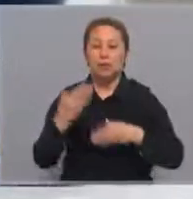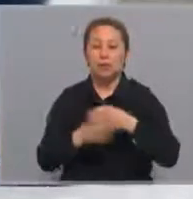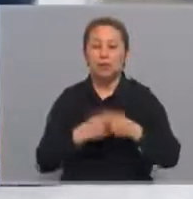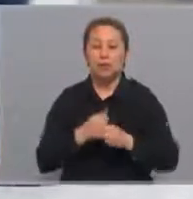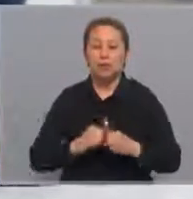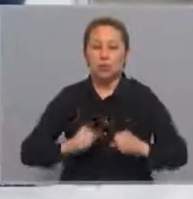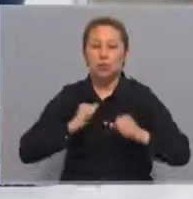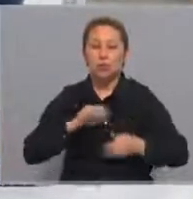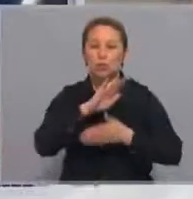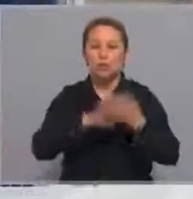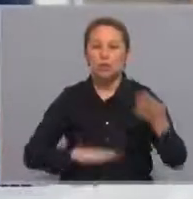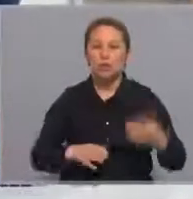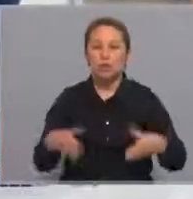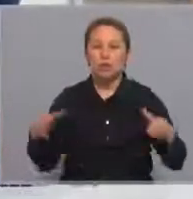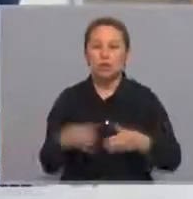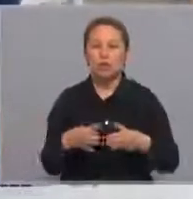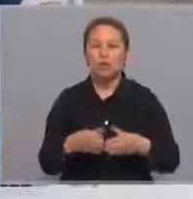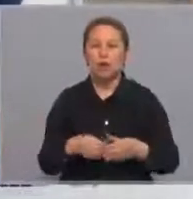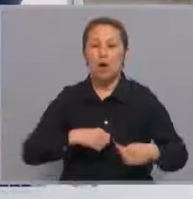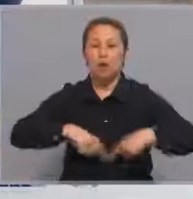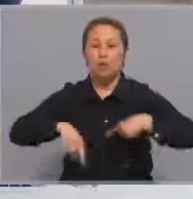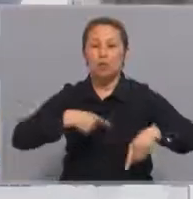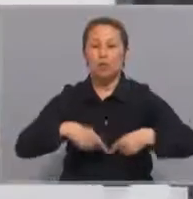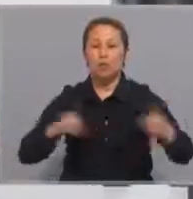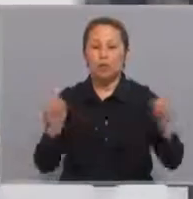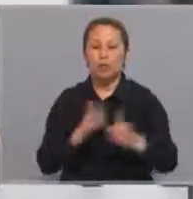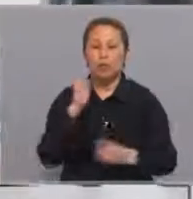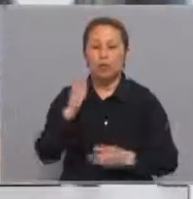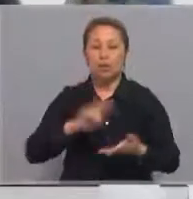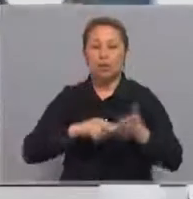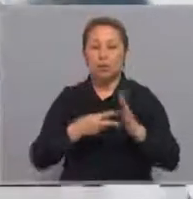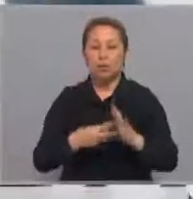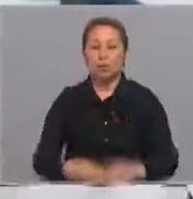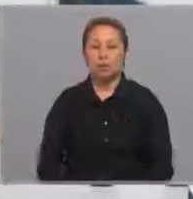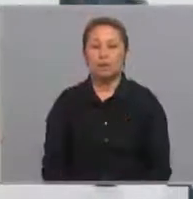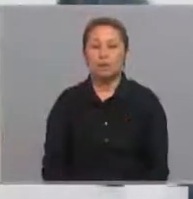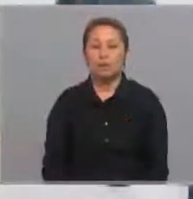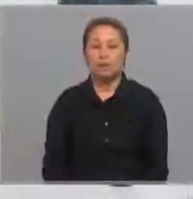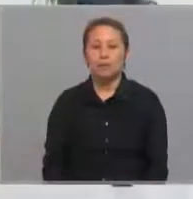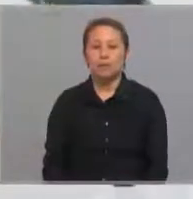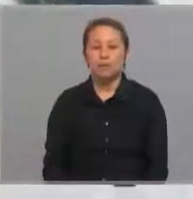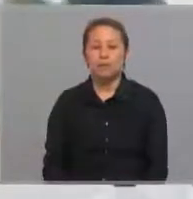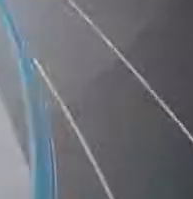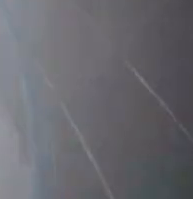және Түркістан облысының командалары футболдан жолдастық кездесу өткізеді деп жоспарланған.